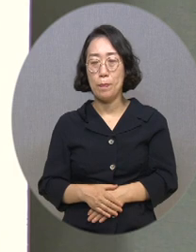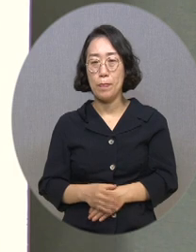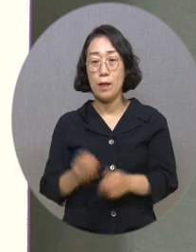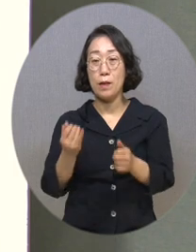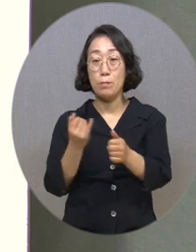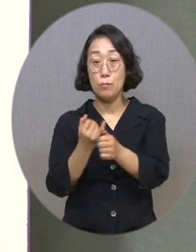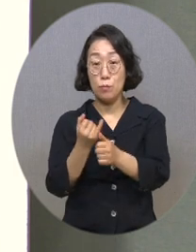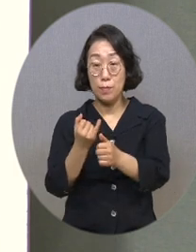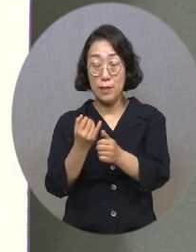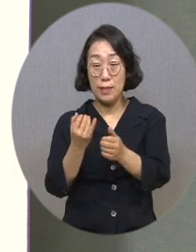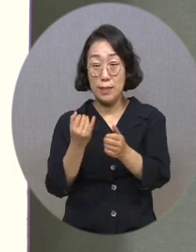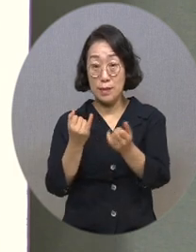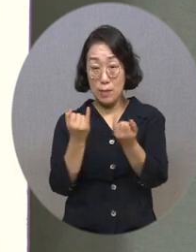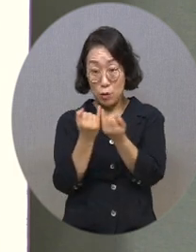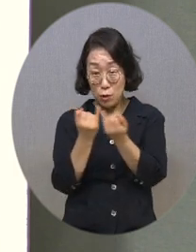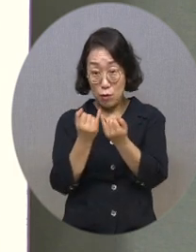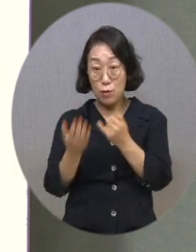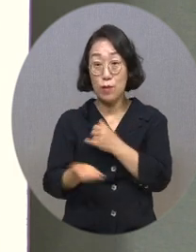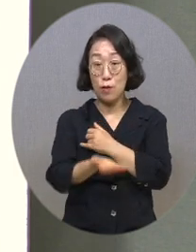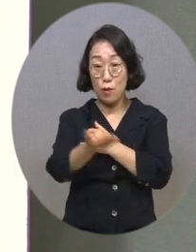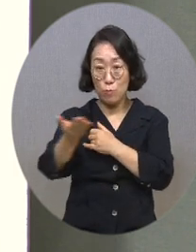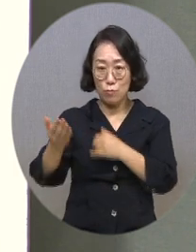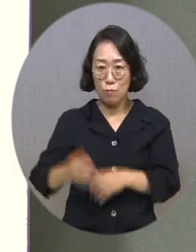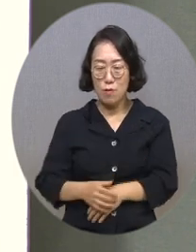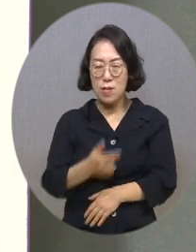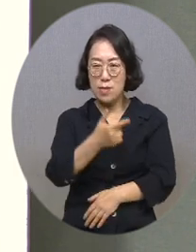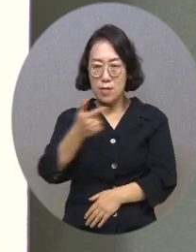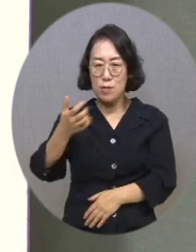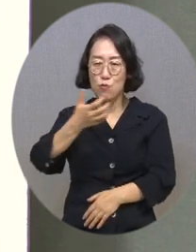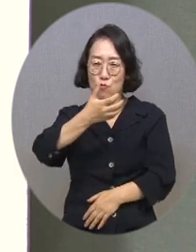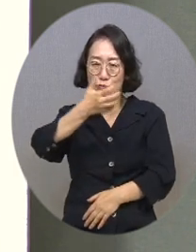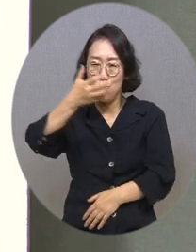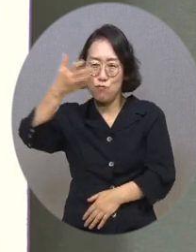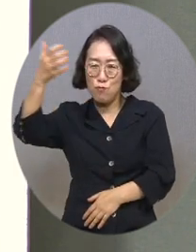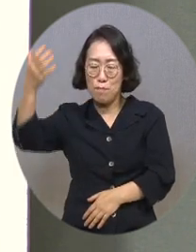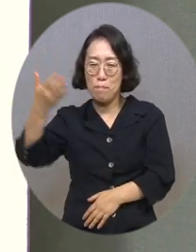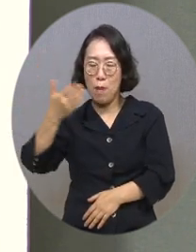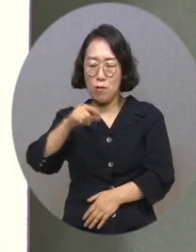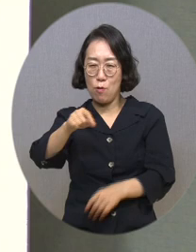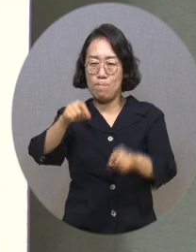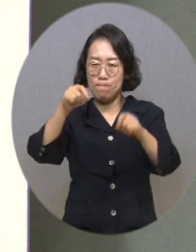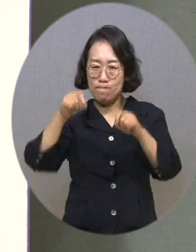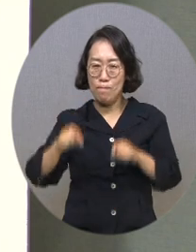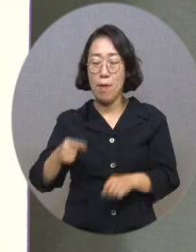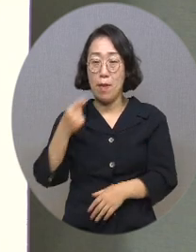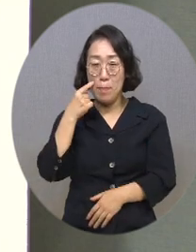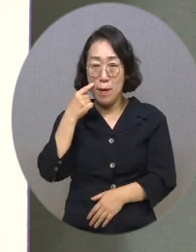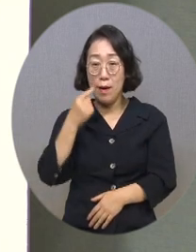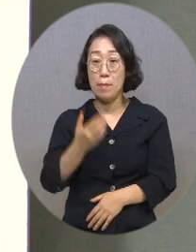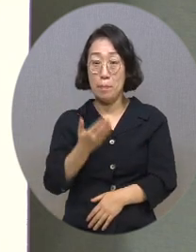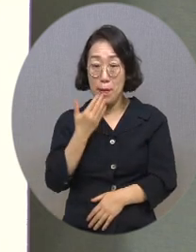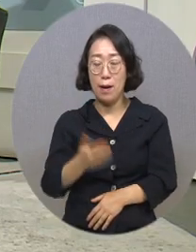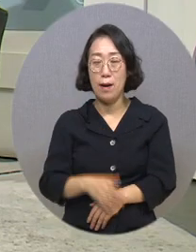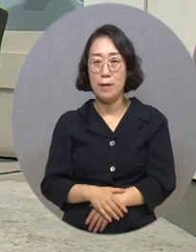또 하나의 큰 꿈을 드리는 것 같습니다. 그